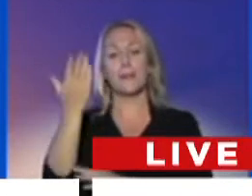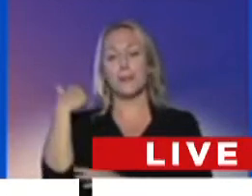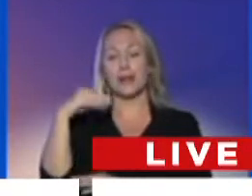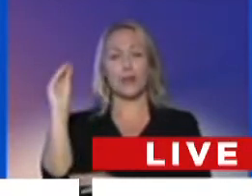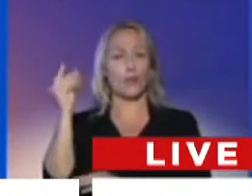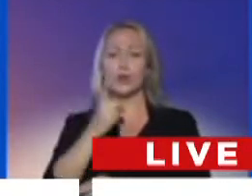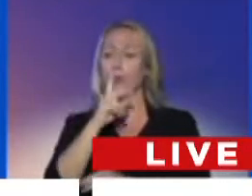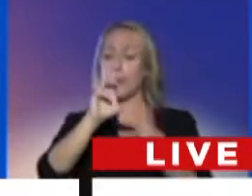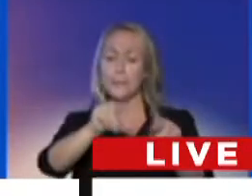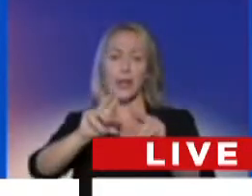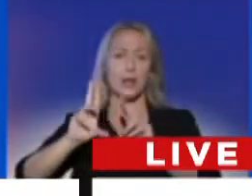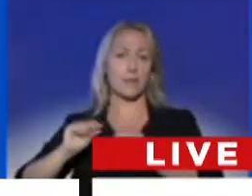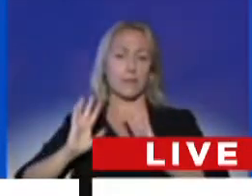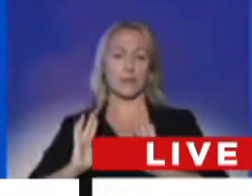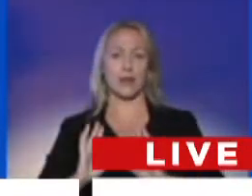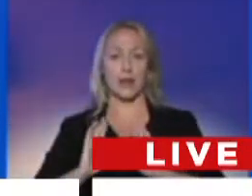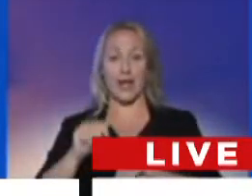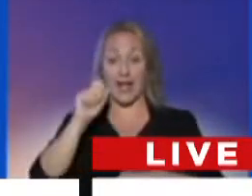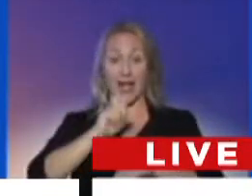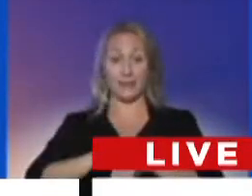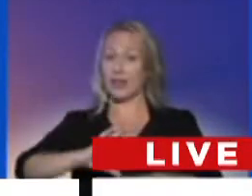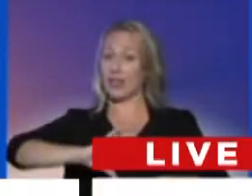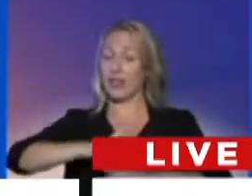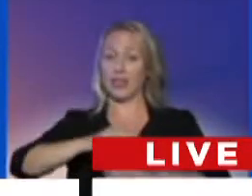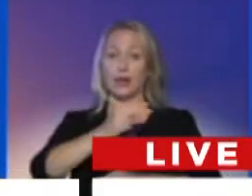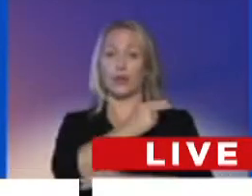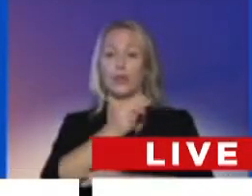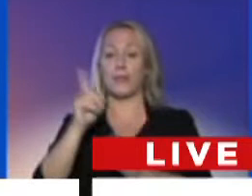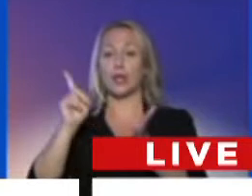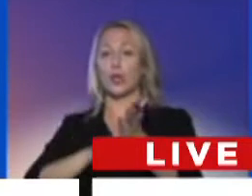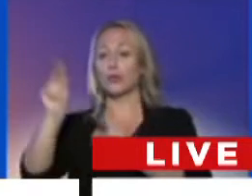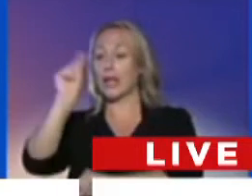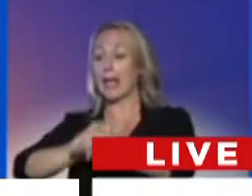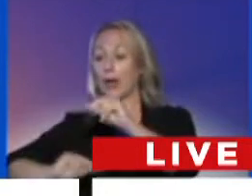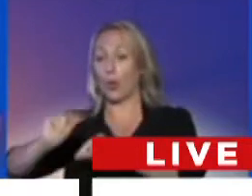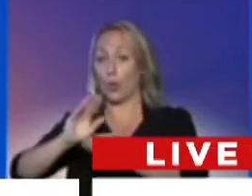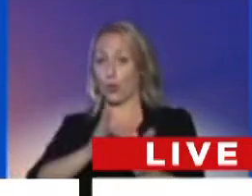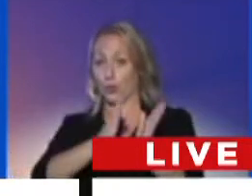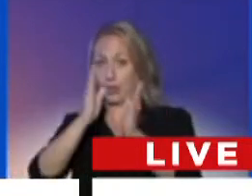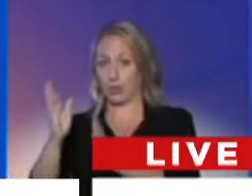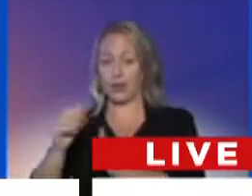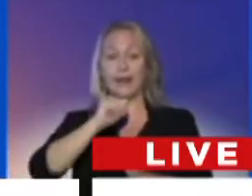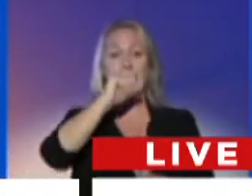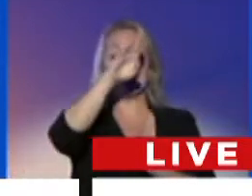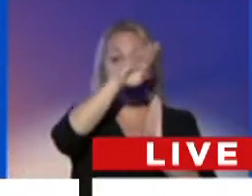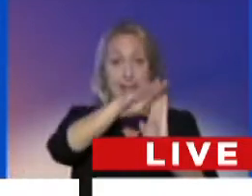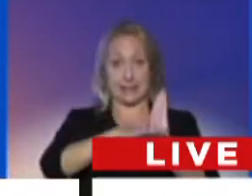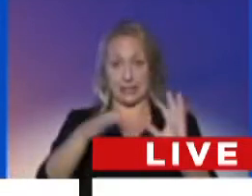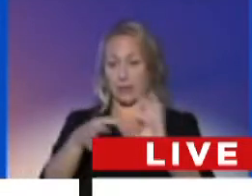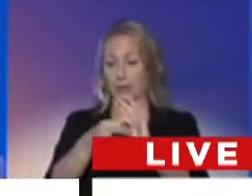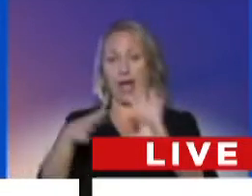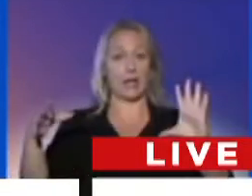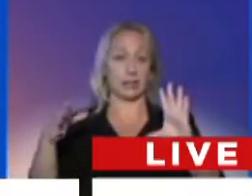έχω καμία πρόθεση να συνδέσω ζητήματα εκλογικού νόμου με την αλλαγή του